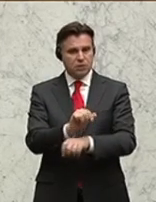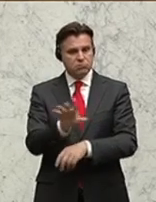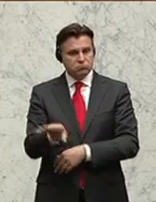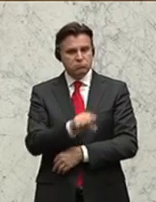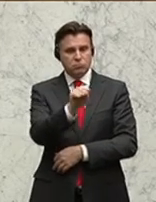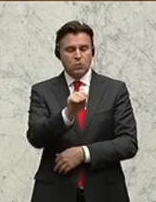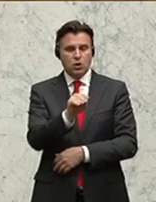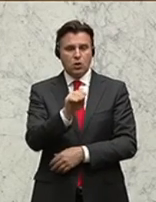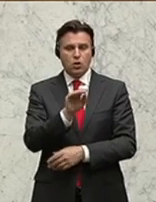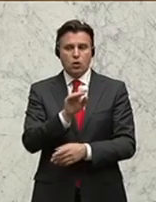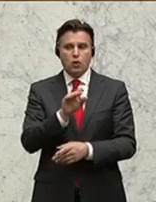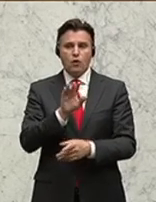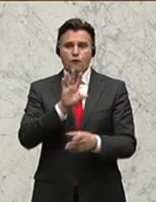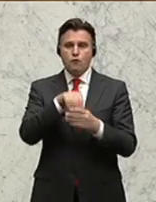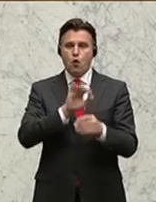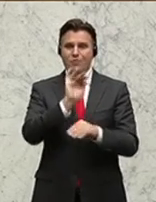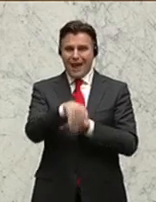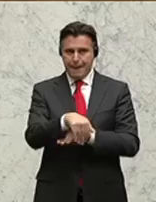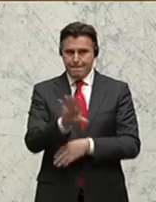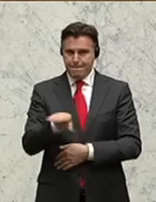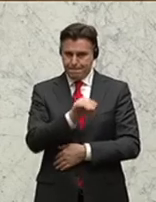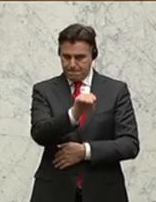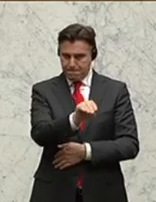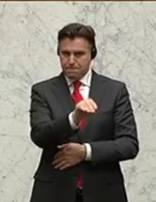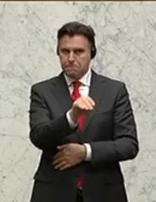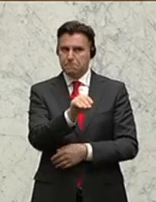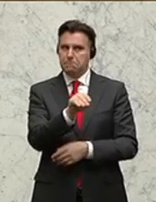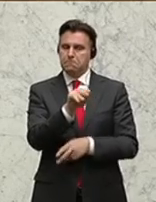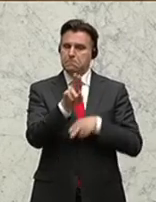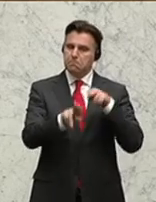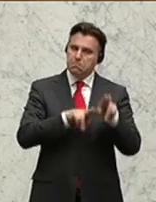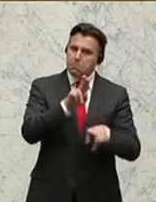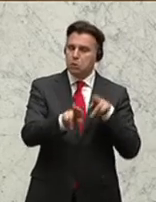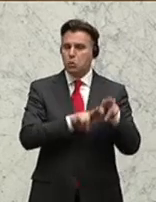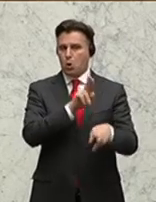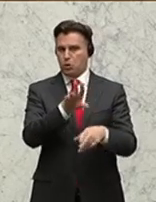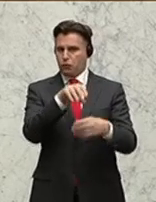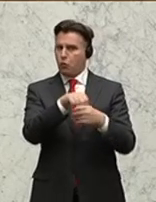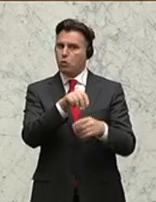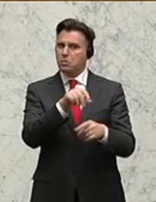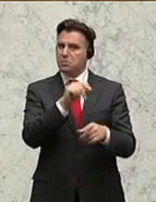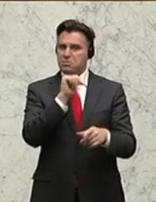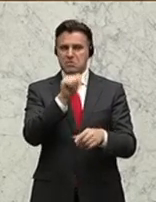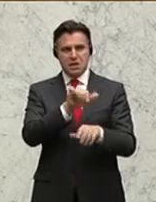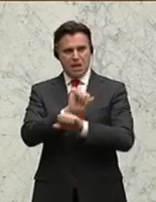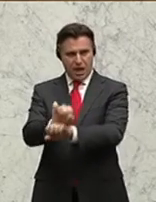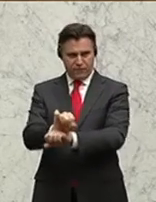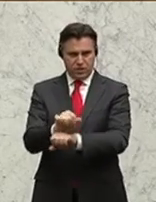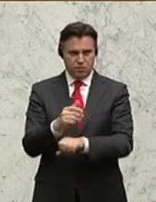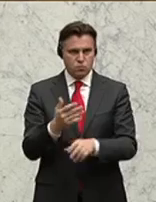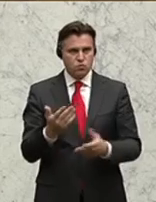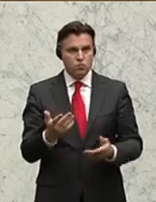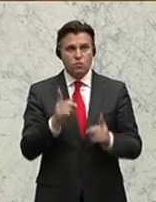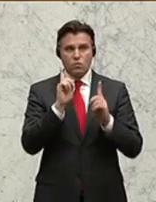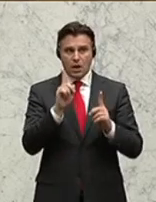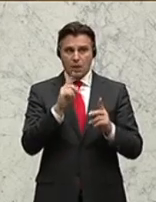Wohnheime gegeben werden sollen. Das heißt, ein betreutes Wohnen anstatt in der Haft. Jetzt gibt es aber die